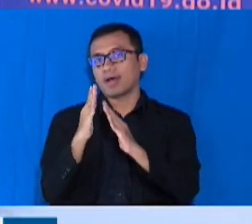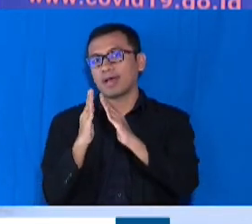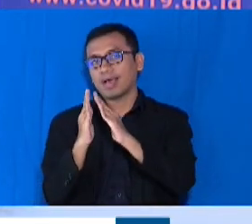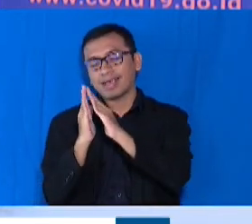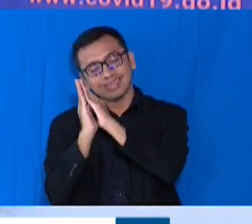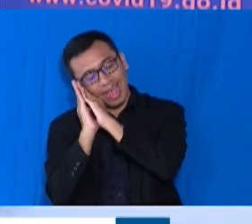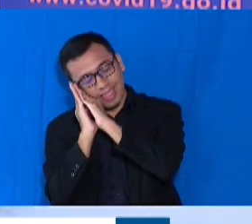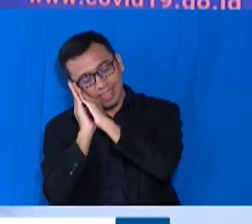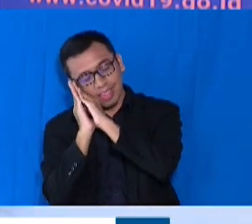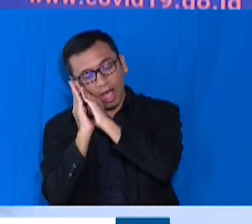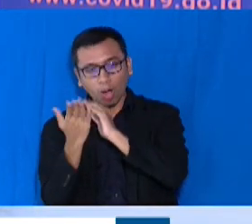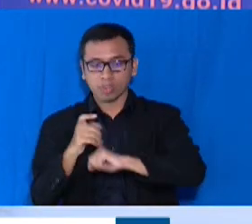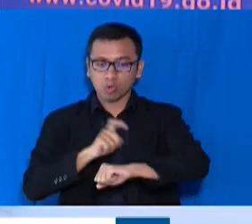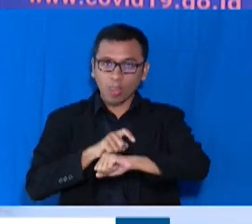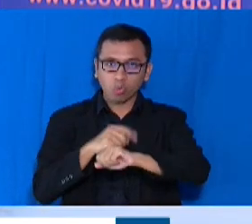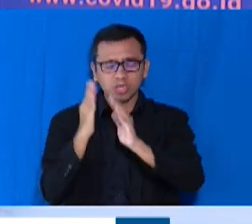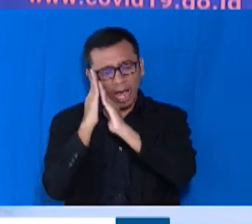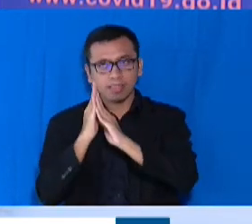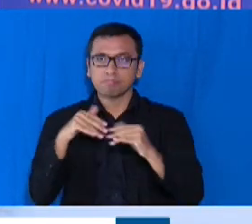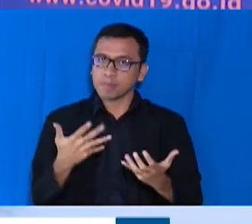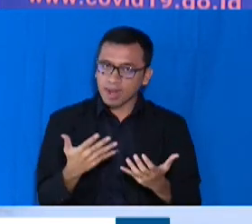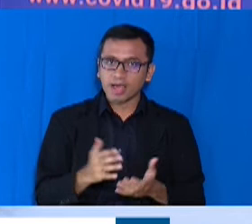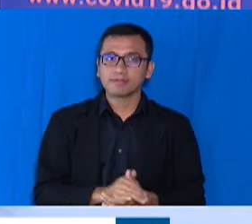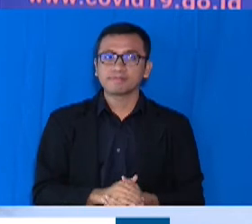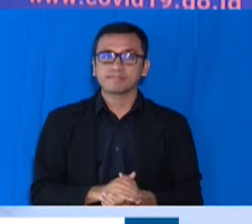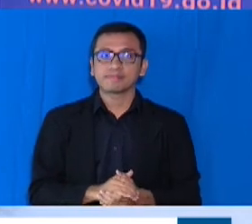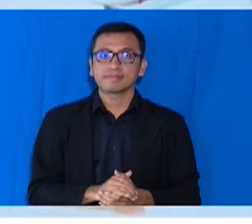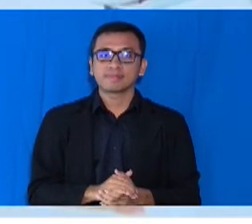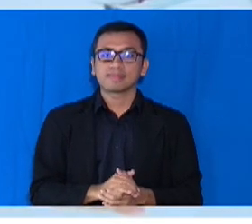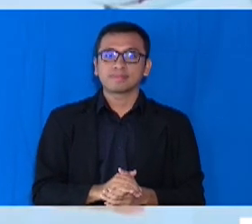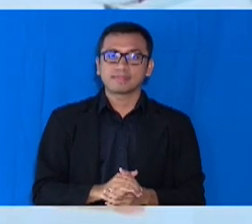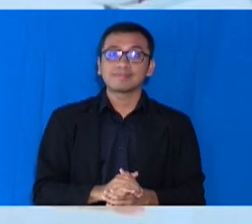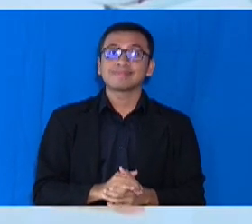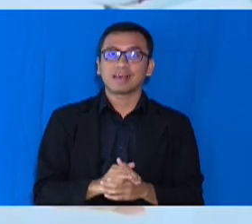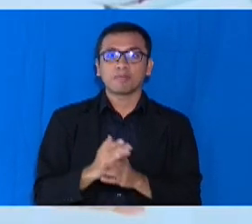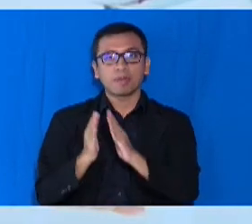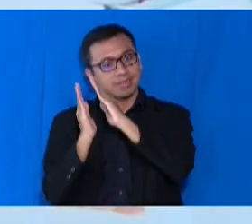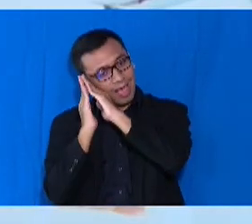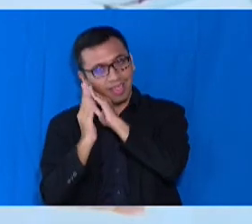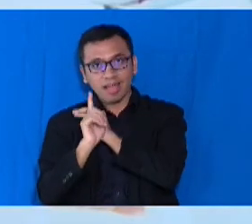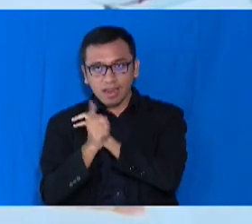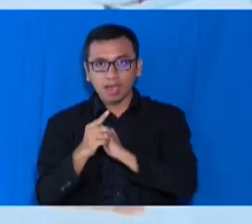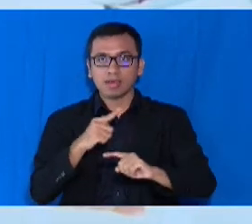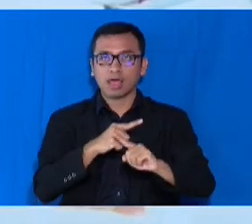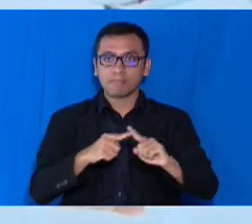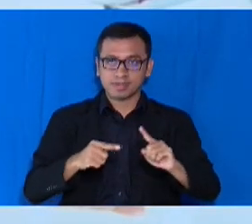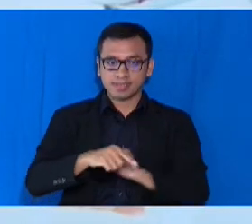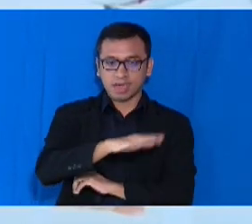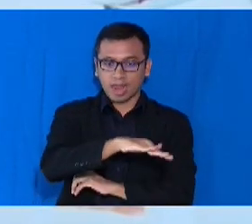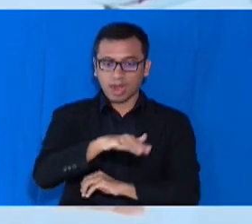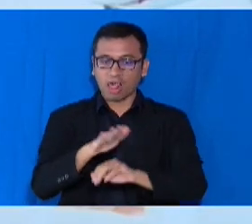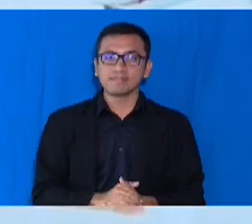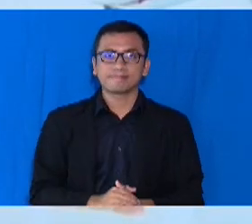ini, tetapi jauh lebih banyak hal-hal yang menyenangkan